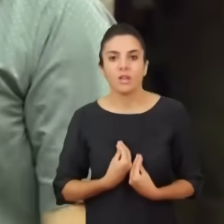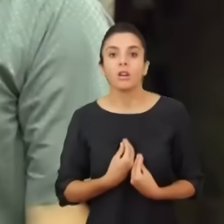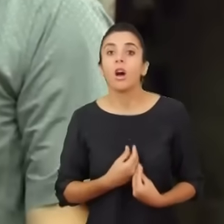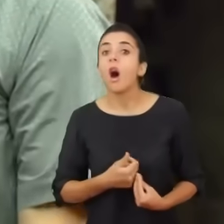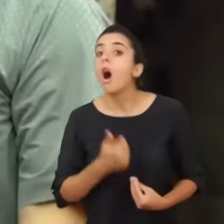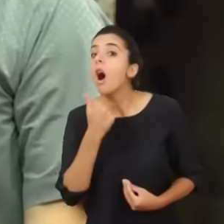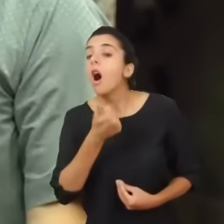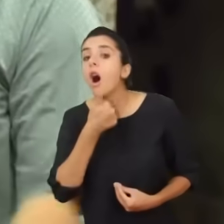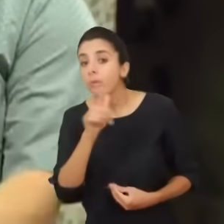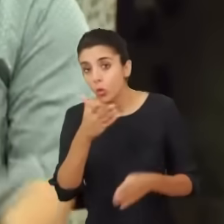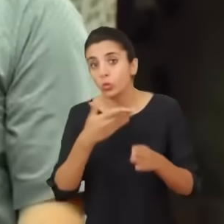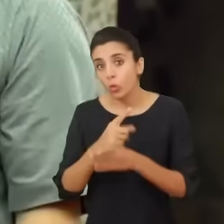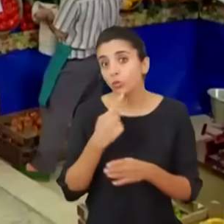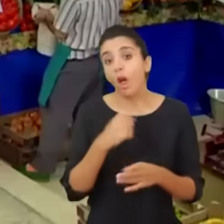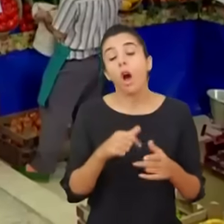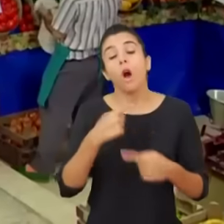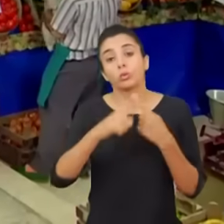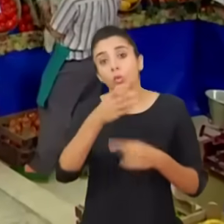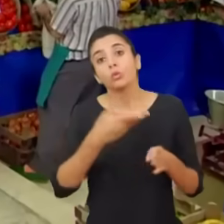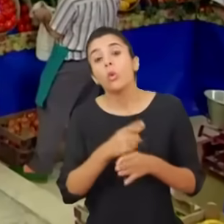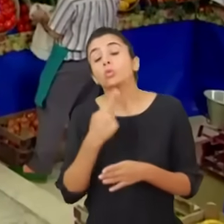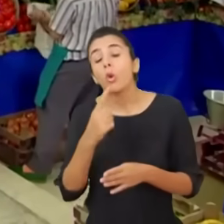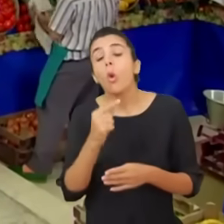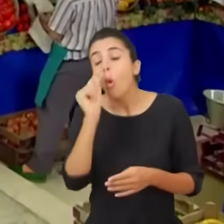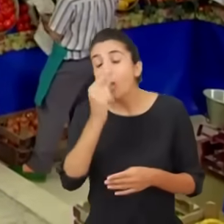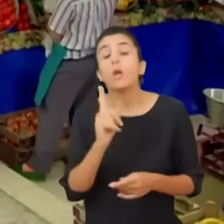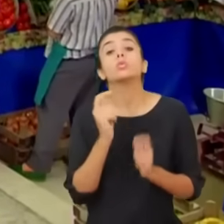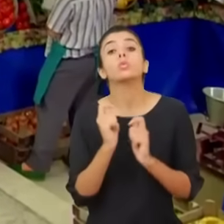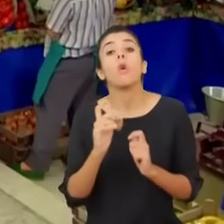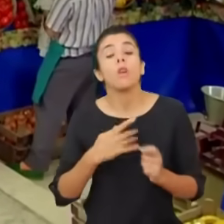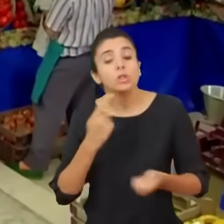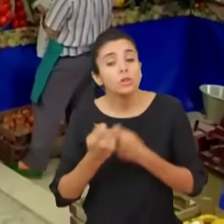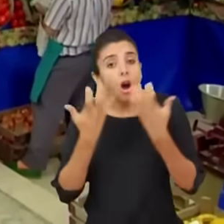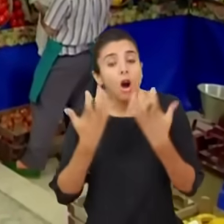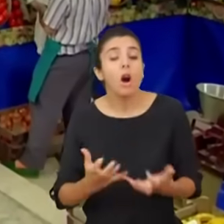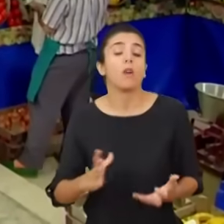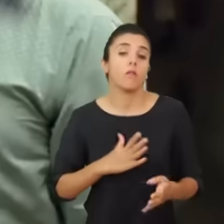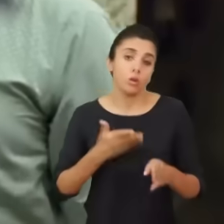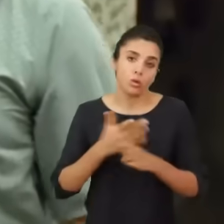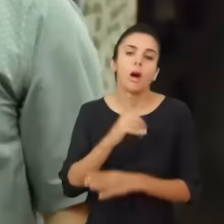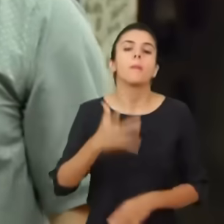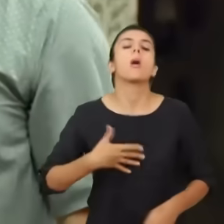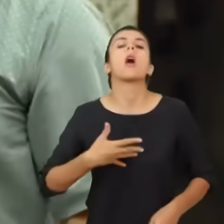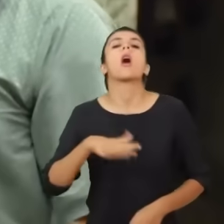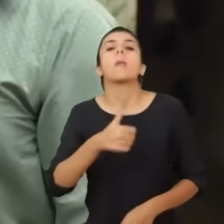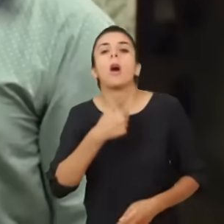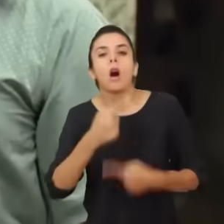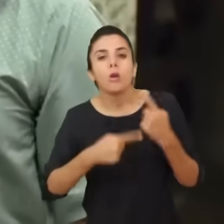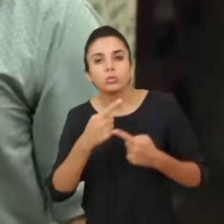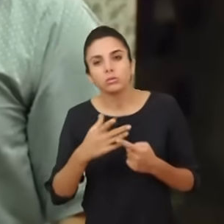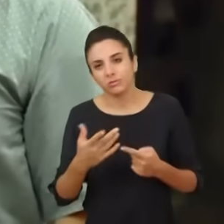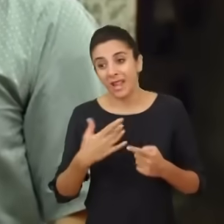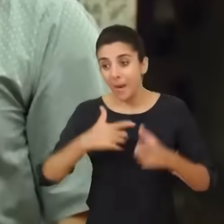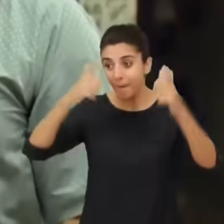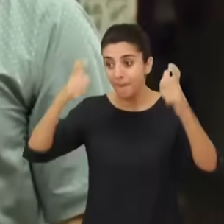abi, kolay mı söylüyorsun? Evet, Fehmi amcam doğru söylüyor. Bu işler kolay değil. Başta biri, bilen birinin biri olması lazım. Merak etmeyin Fehmi amcacığım.